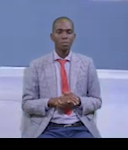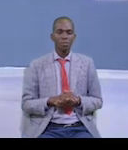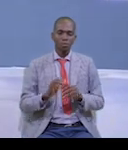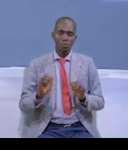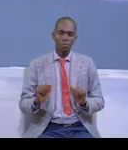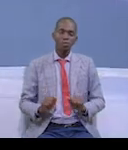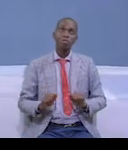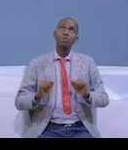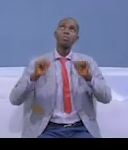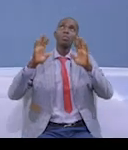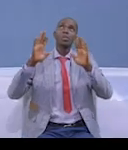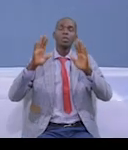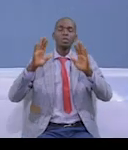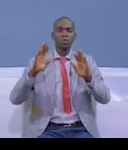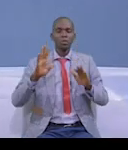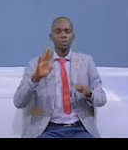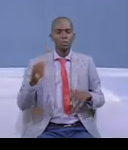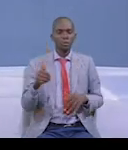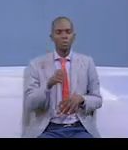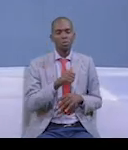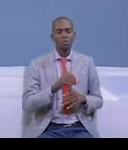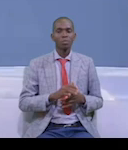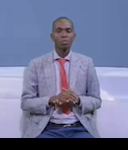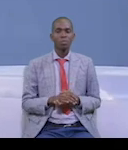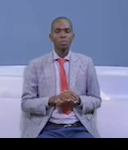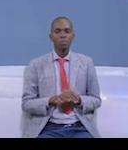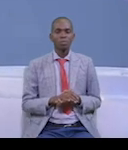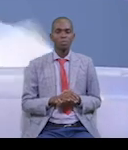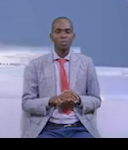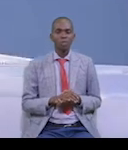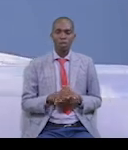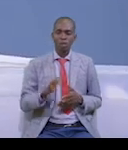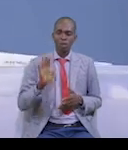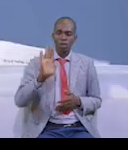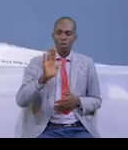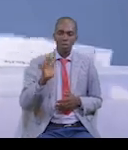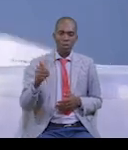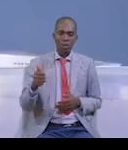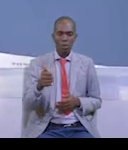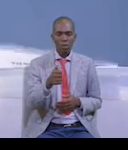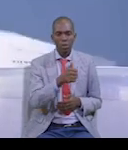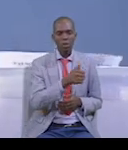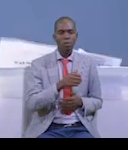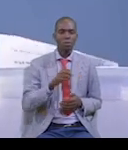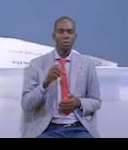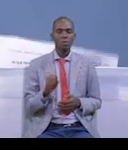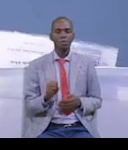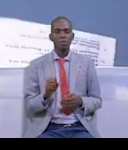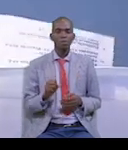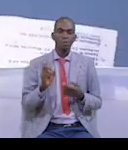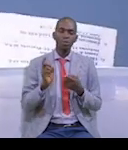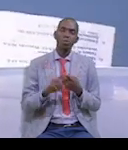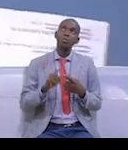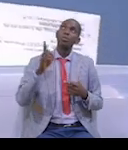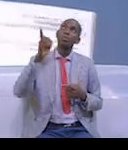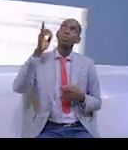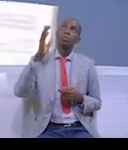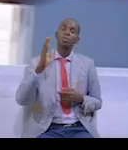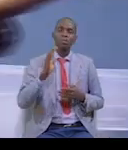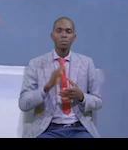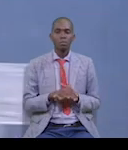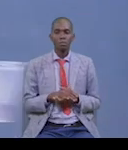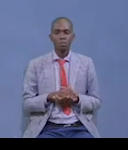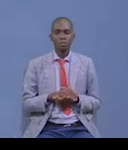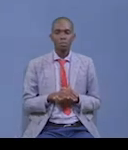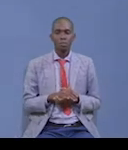Submit, surrender, మీరు పూర్తిగా సమర్పించుకోండి. Yourself, మిమ్మును మీరు, unto God, దేవుని కొరకు.